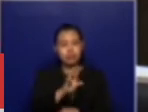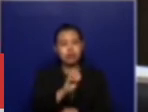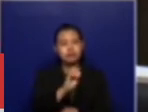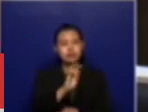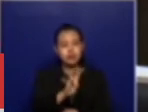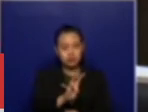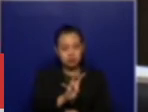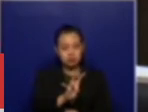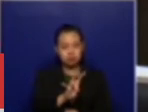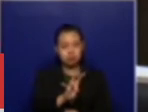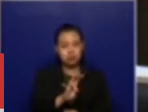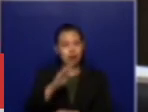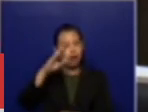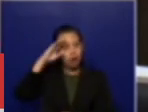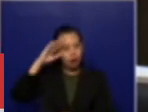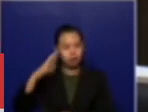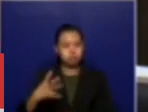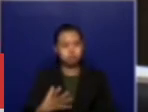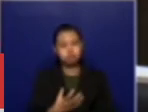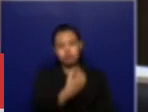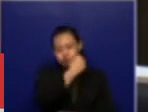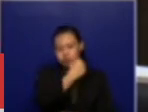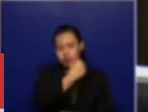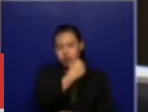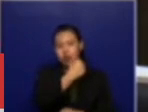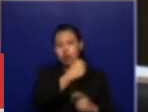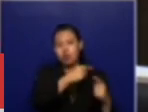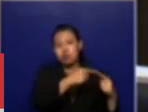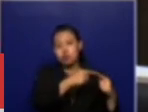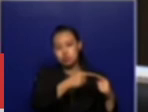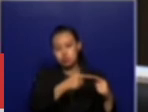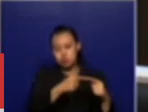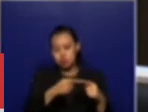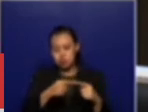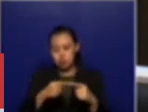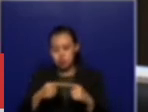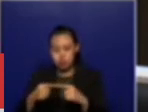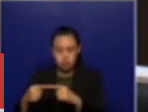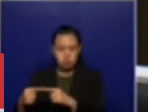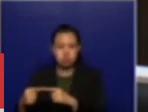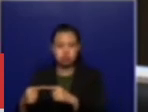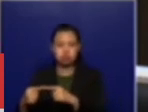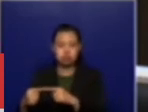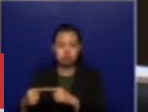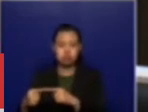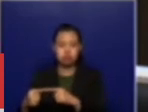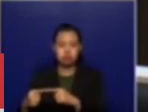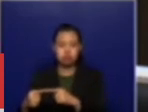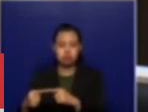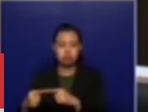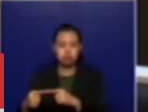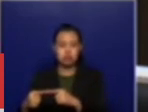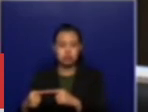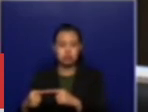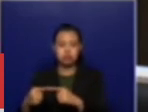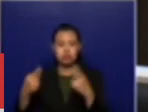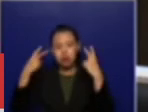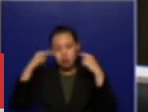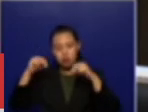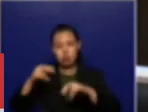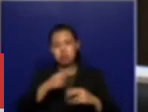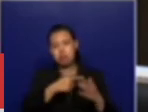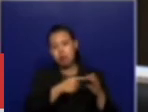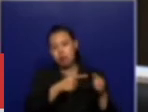วันนี้ท่านดำรงตำแหน่งนายกรัฐมนตรีทั้งมาจากการยึดอำนาจแล้วก็เขียนกติกาให้กับตัวเองเนี่ยนะ